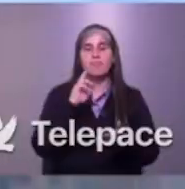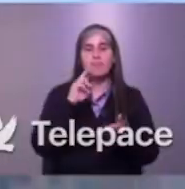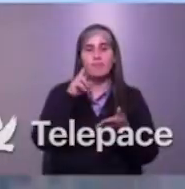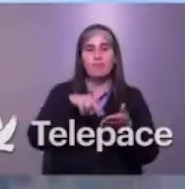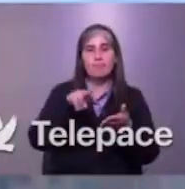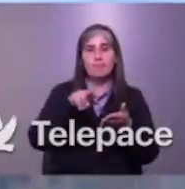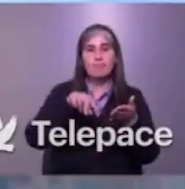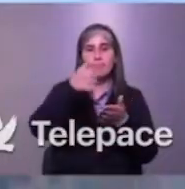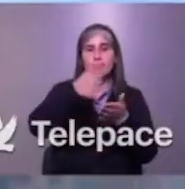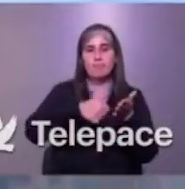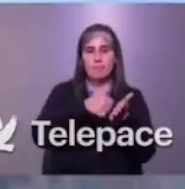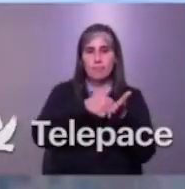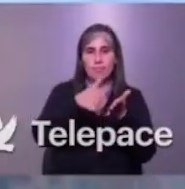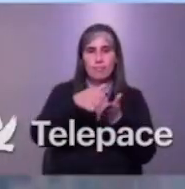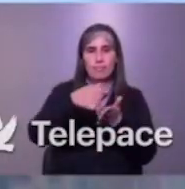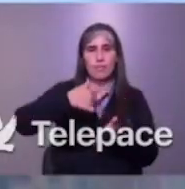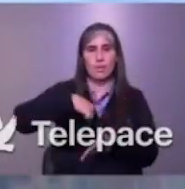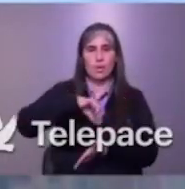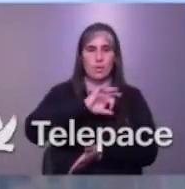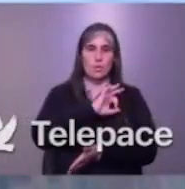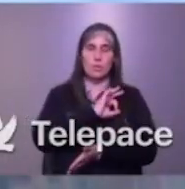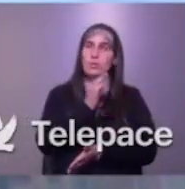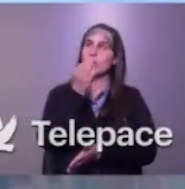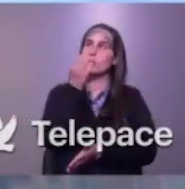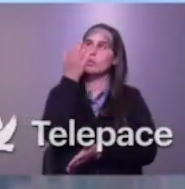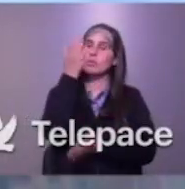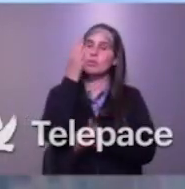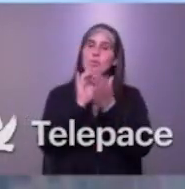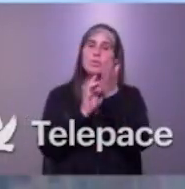Lectio Sancti Evangelii